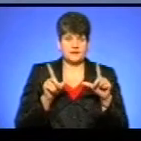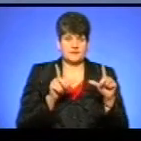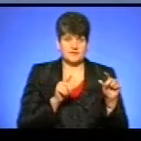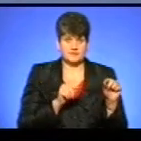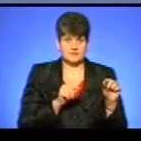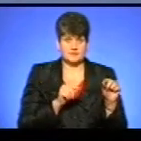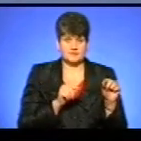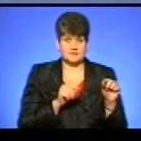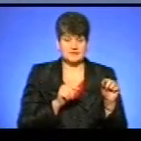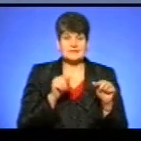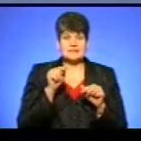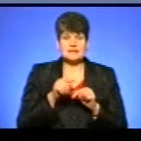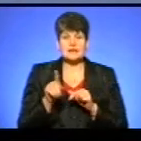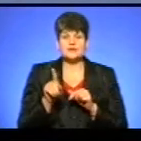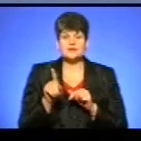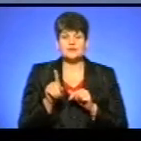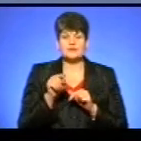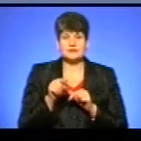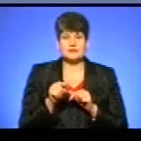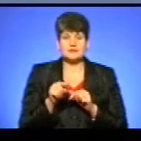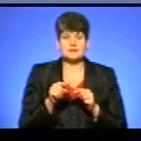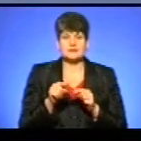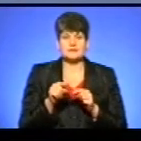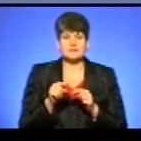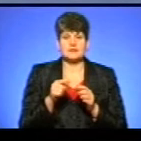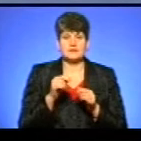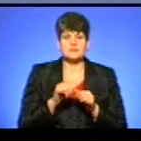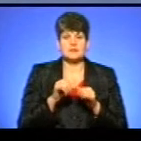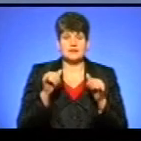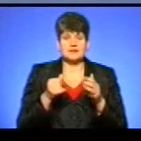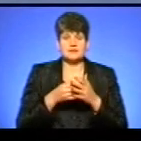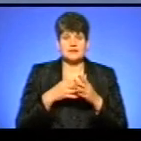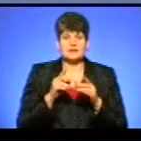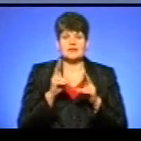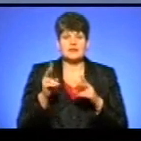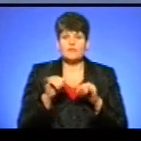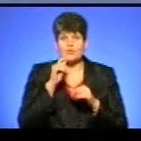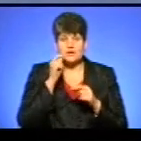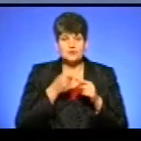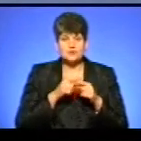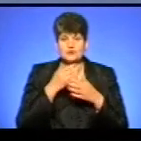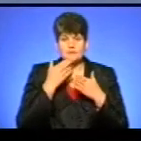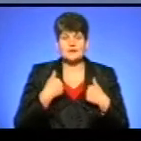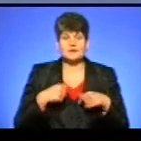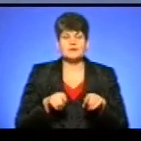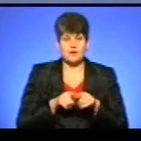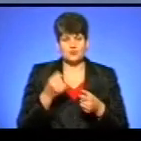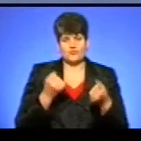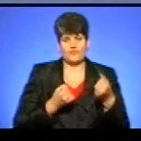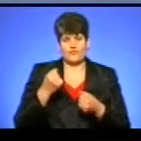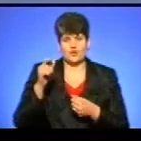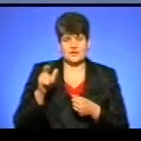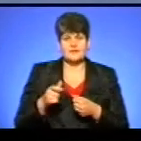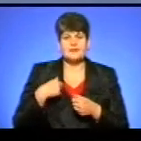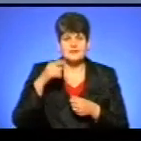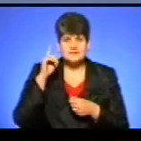перевізників за те, що вони затягнули дуже велику ціну. Ніде в Україні такого немає, бо я є теж водій. І я знаю,